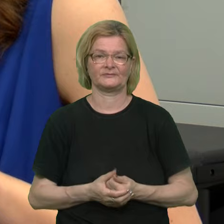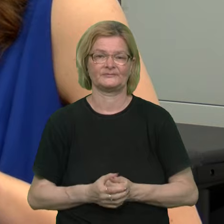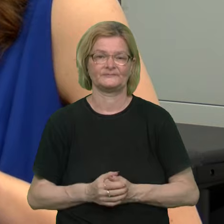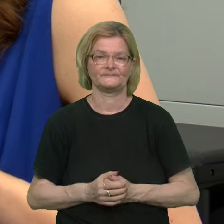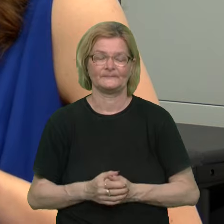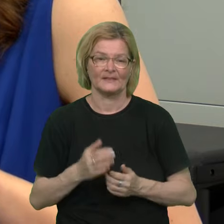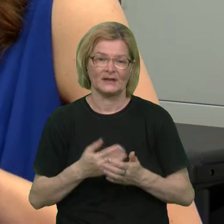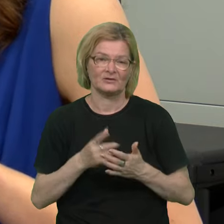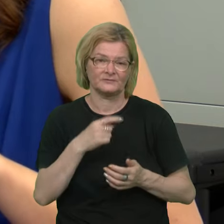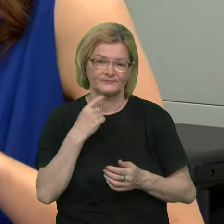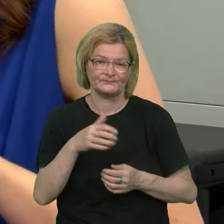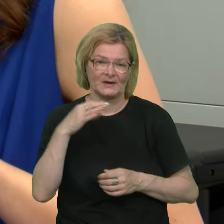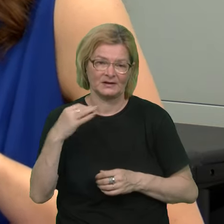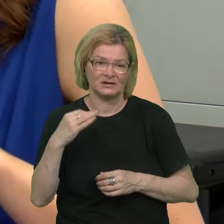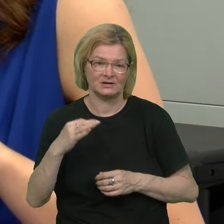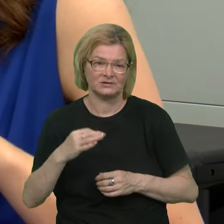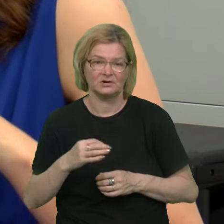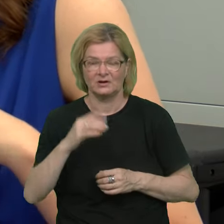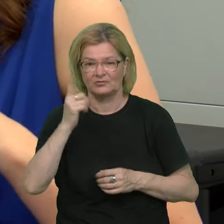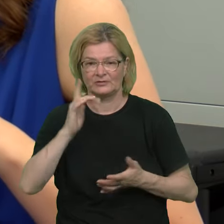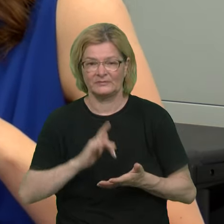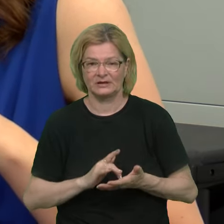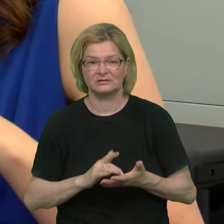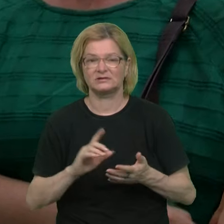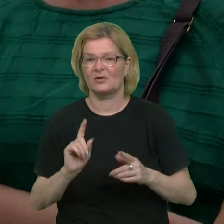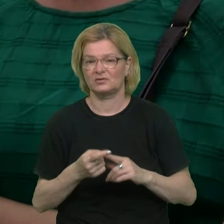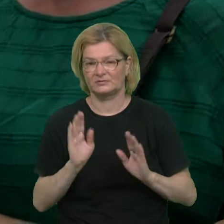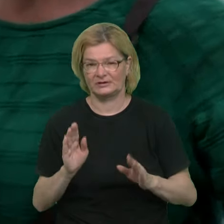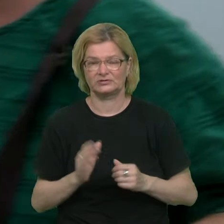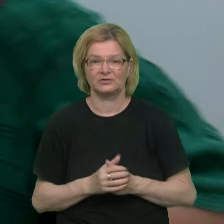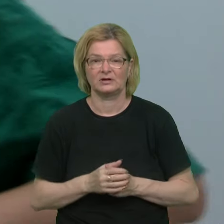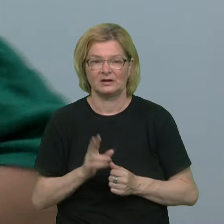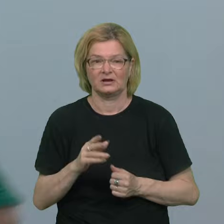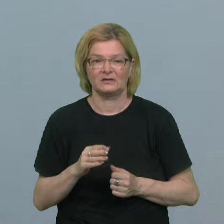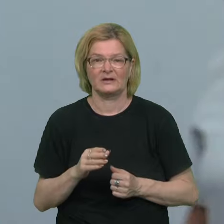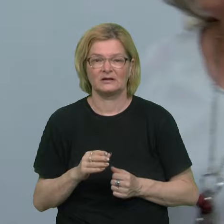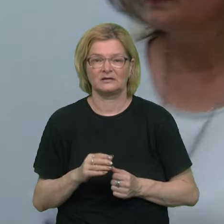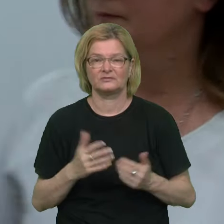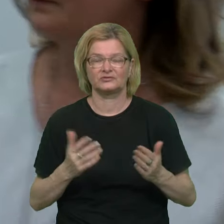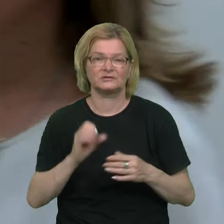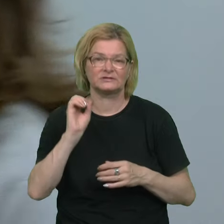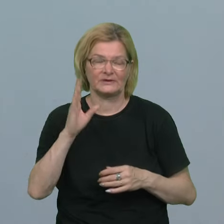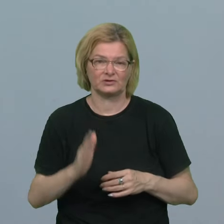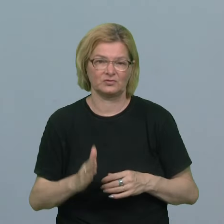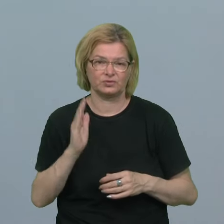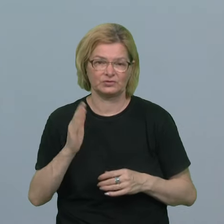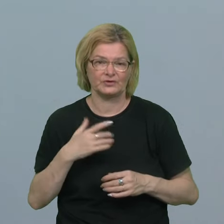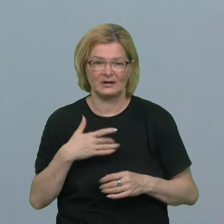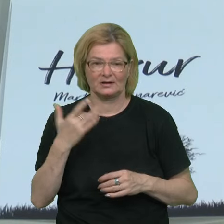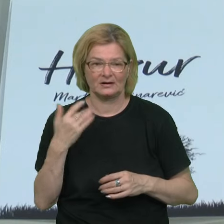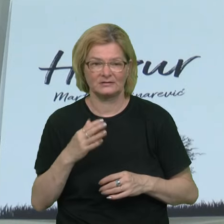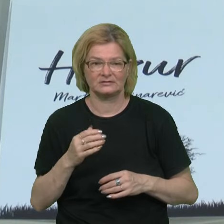stvari, tako da ono, kažem, jedino lošije mjesto da od vas smo mi, tako. Pa ima li onda za neku